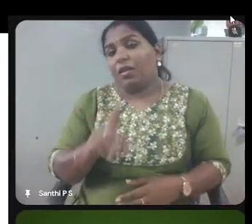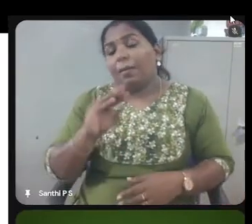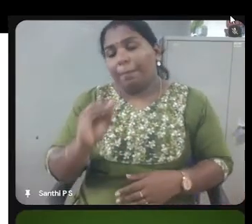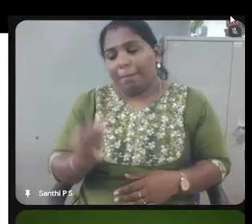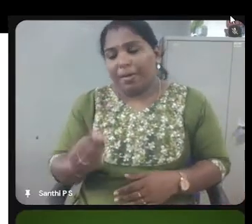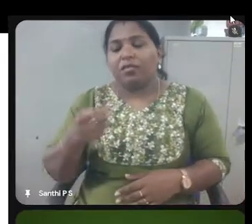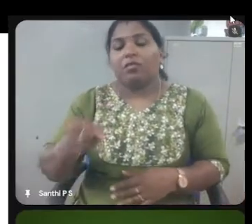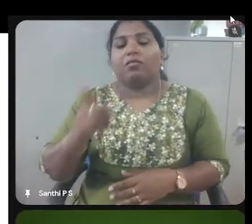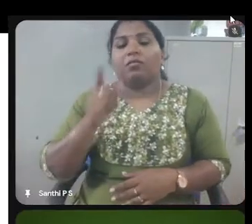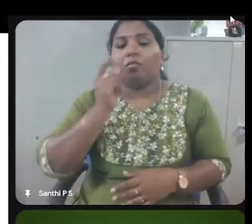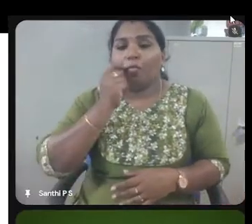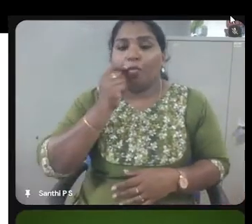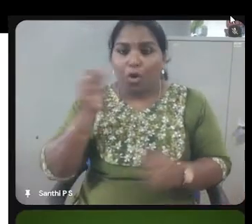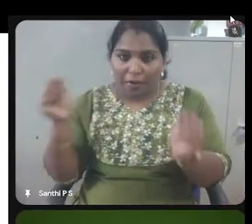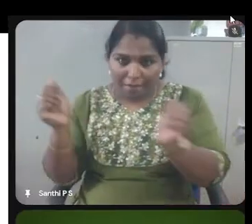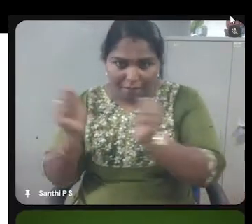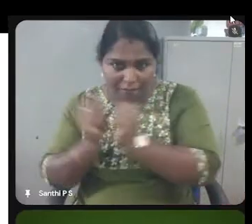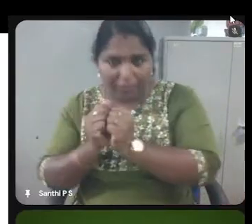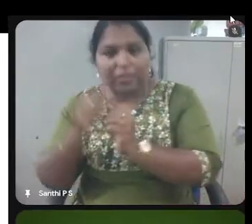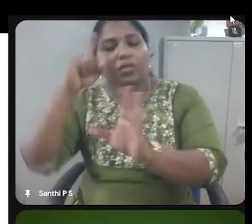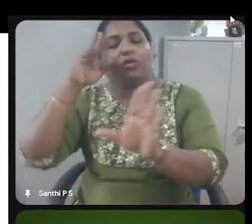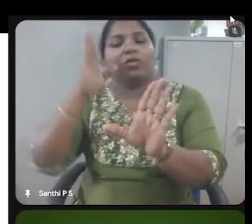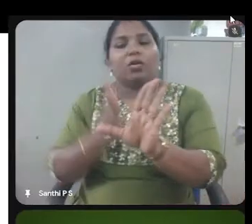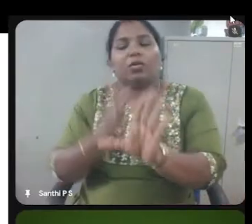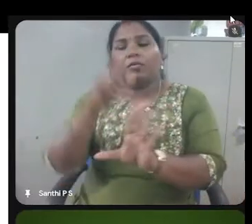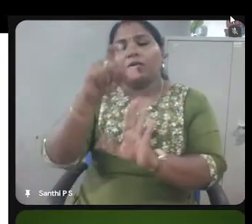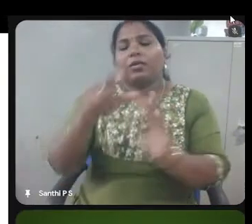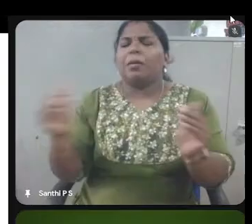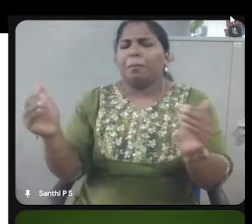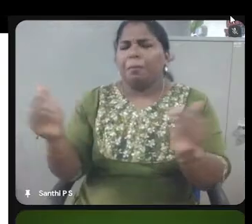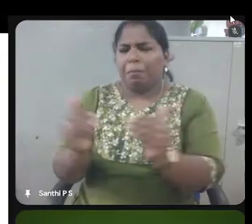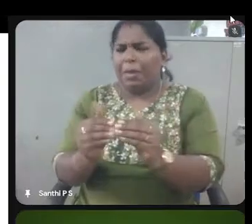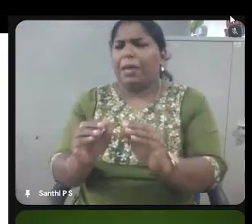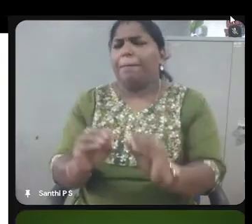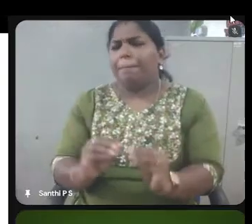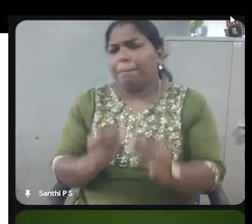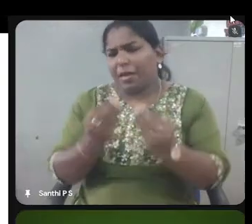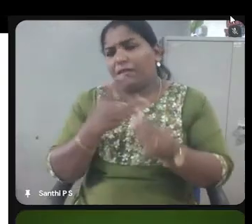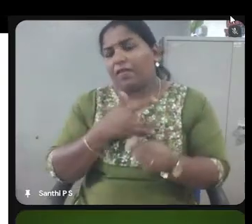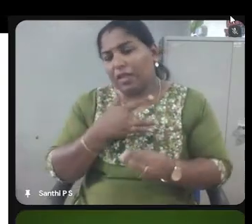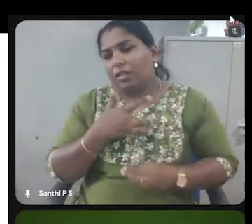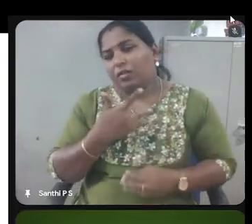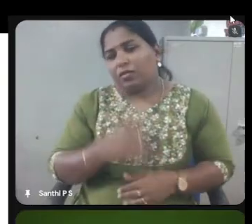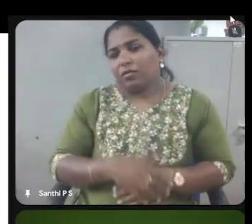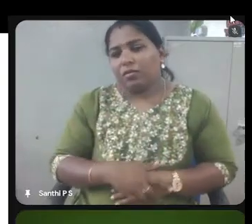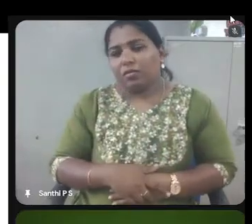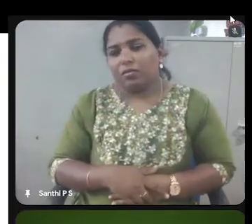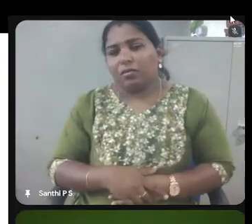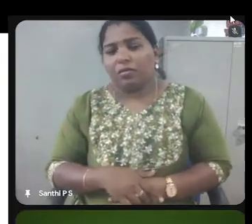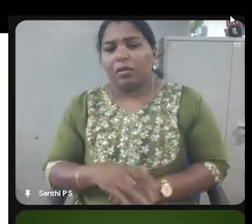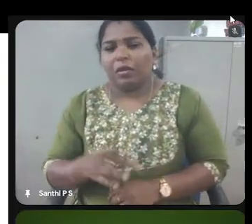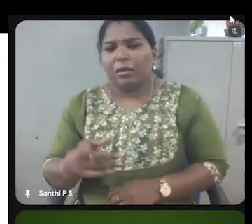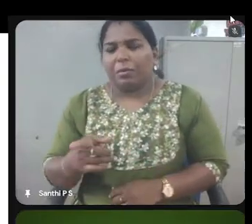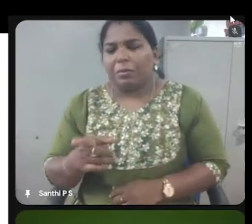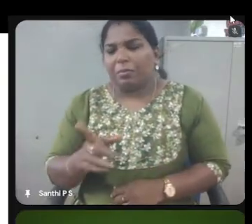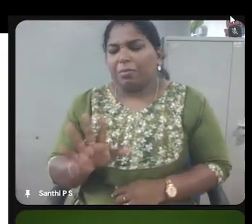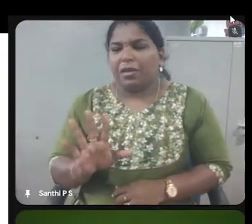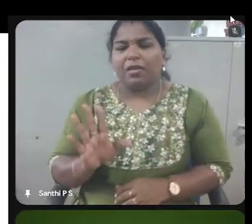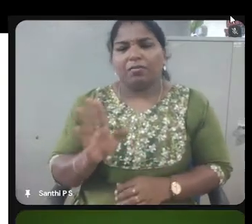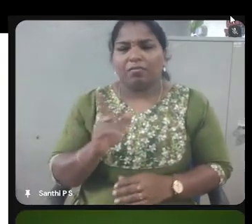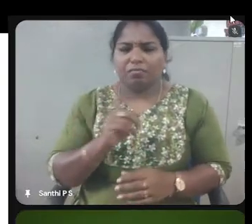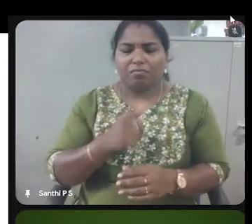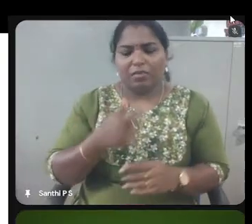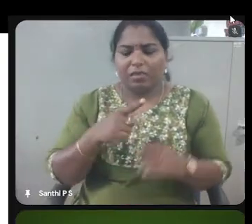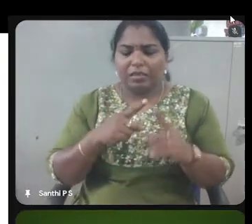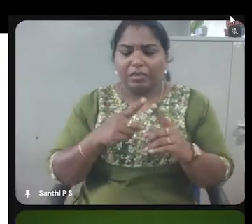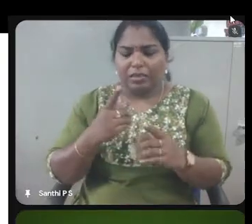എന്ത് ചെയ്യാൻ പറ്റും എന്നുള്ളതായിരിക്കും ചെയ്യുന്നത് നല്ലത്. അതായിരിക്കും നല്ലത്. അല്ലെങ്കിൽ നമുക്ക് കോമൺ ആയിട്ട് പറയാൻ വേണ്ടി നമുക്ക് സ്ക്രീൻ ടൈം